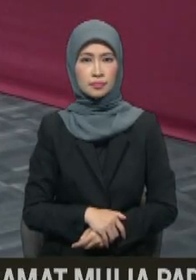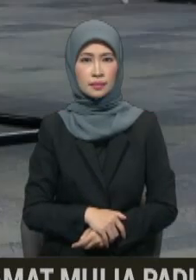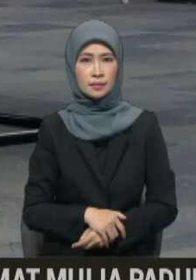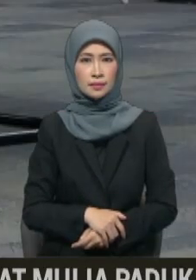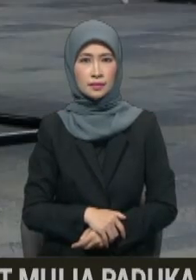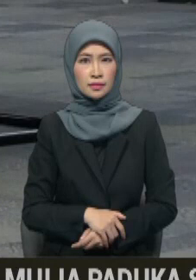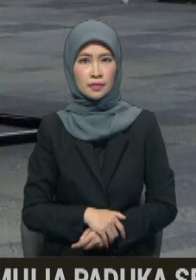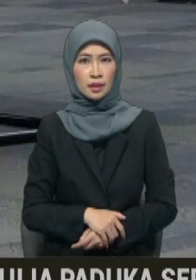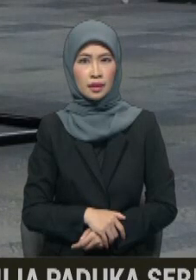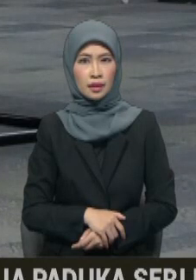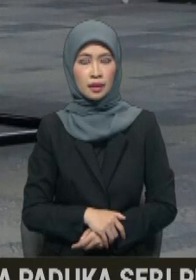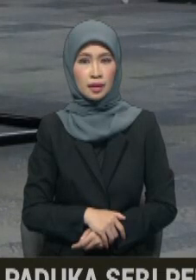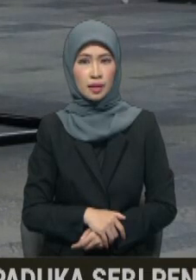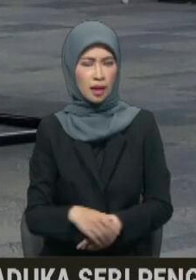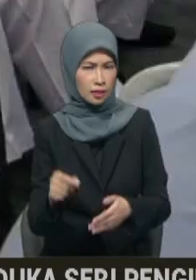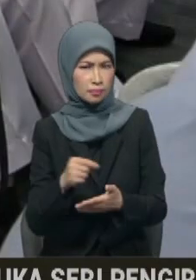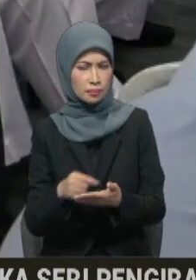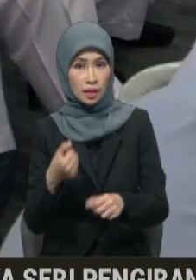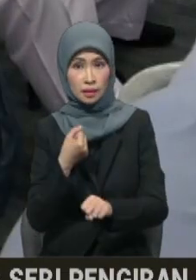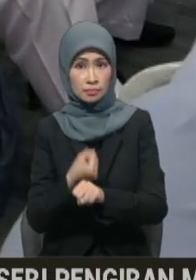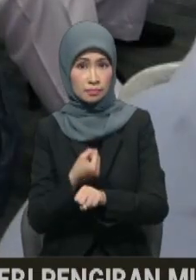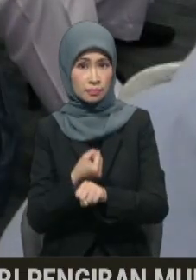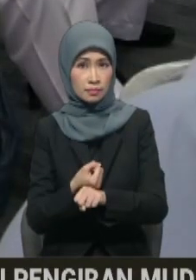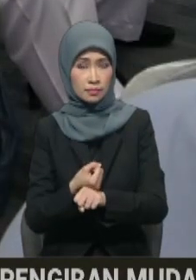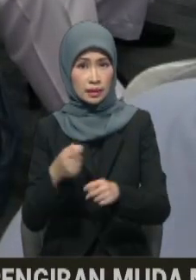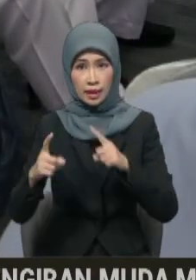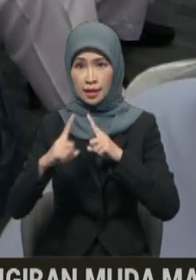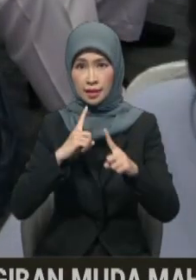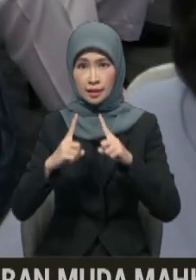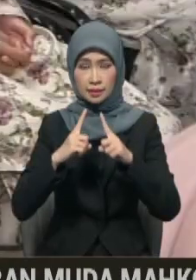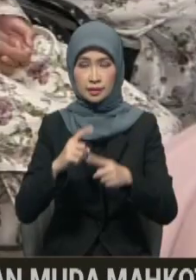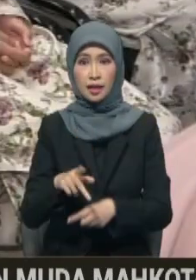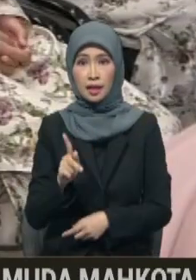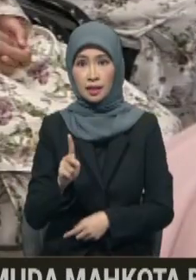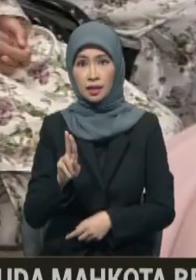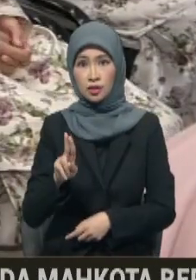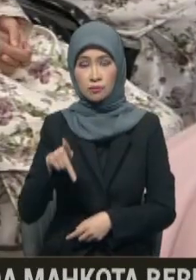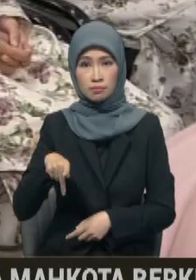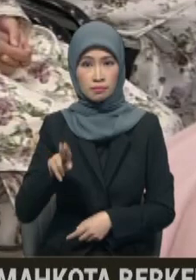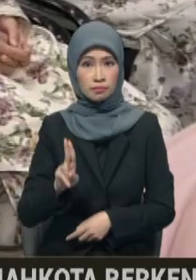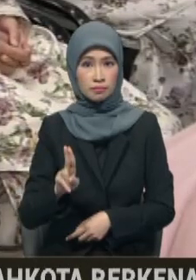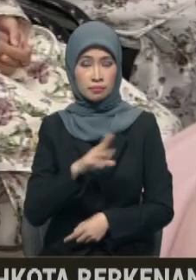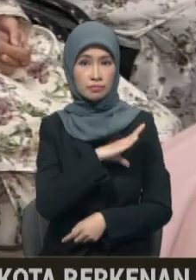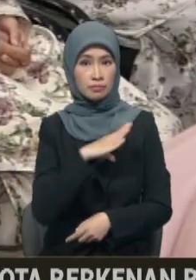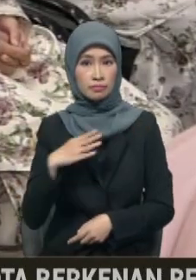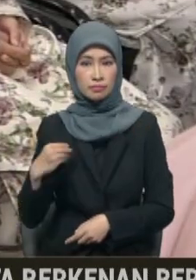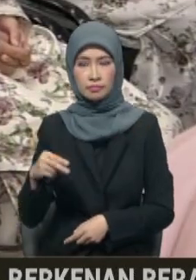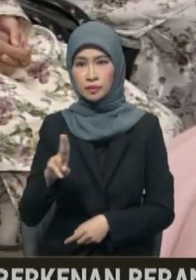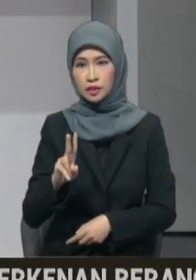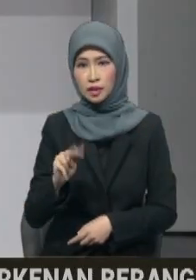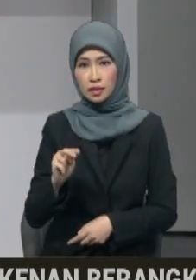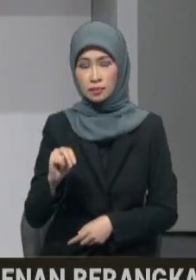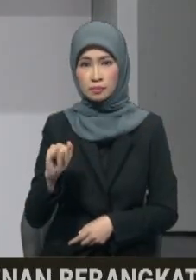forum khas mengukir di atas batu dibincangkan oleh mahasiswa-mahasiswa kupu Sp dan Unisa jika diselajurkan